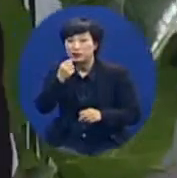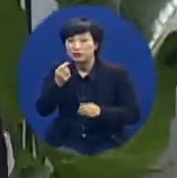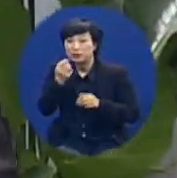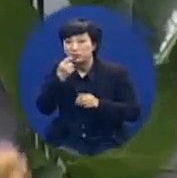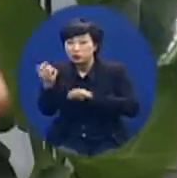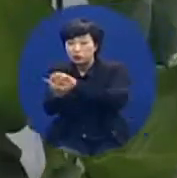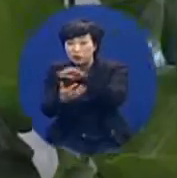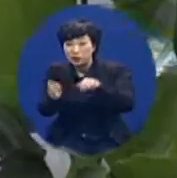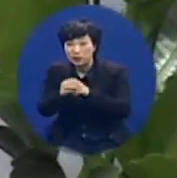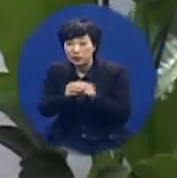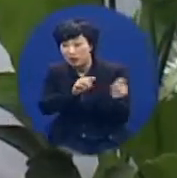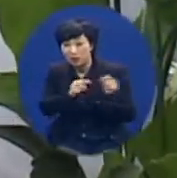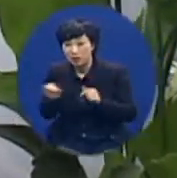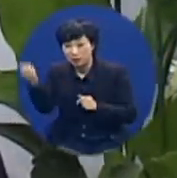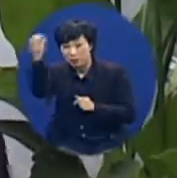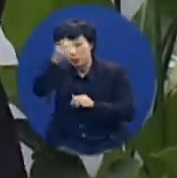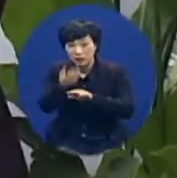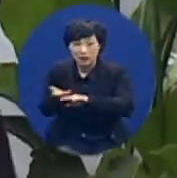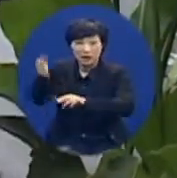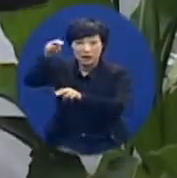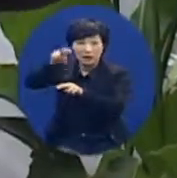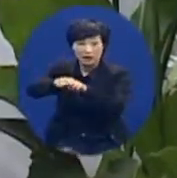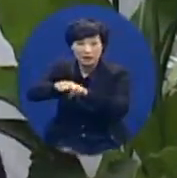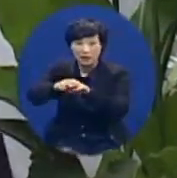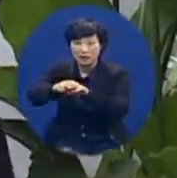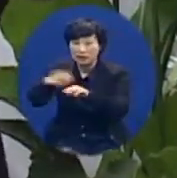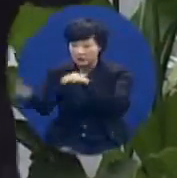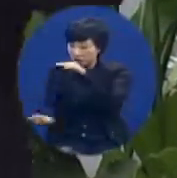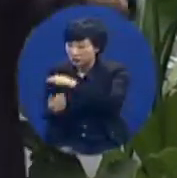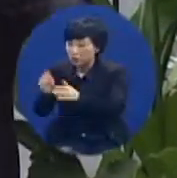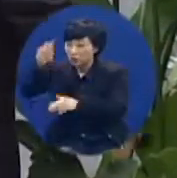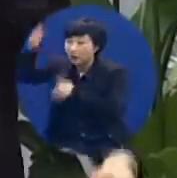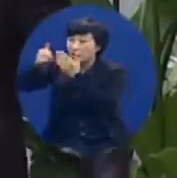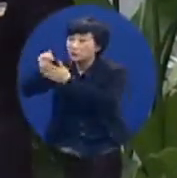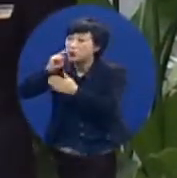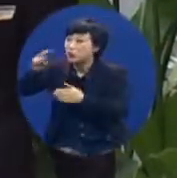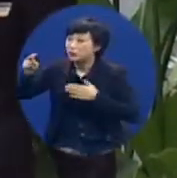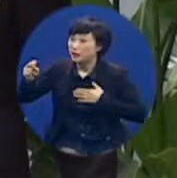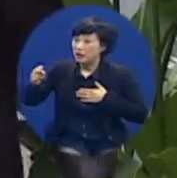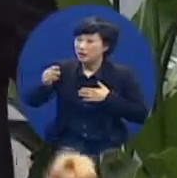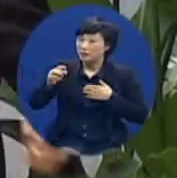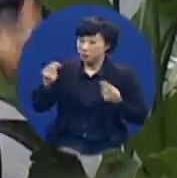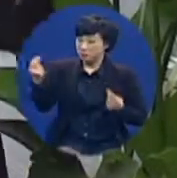올라앉아 지극히 높은 자요 나와 깁시다 하고